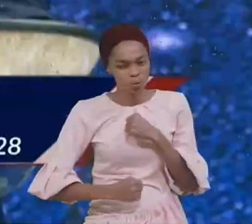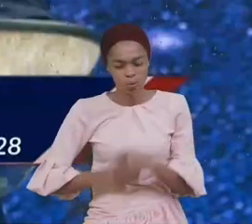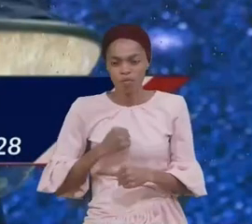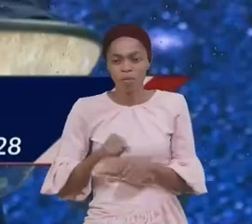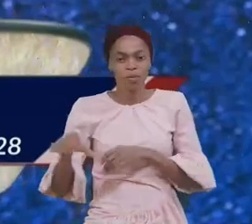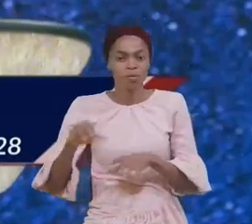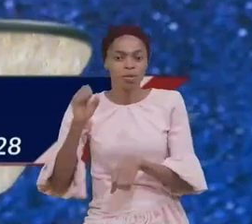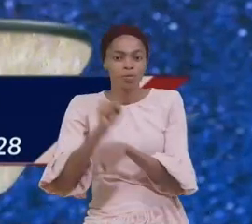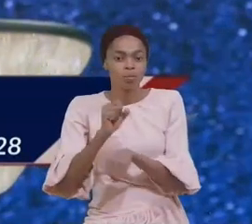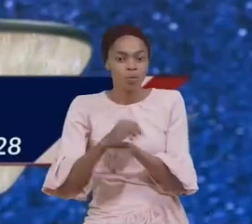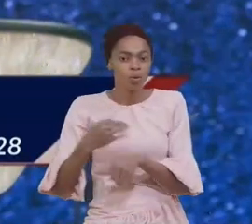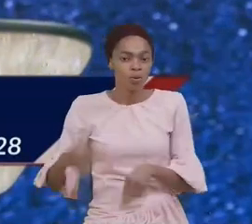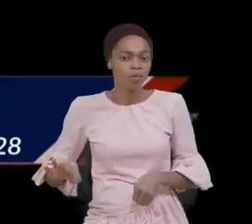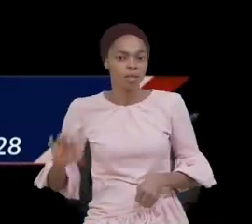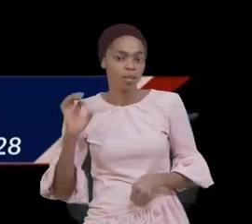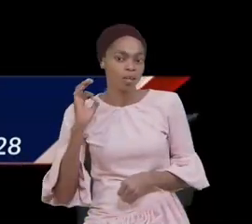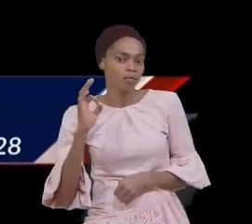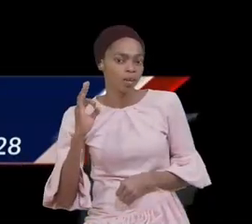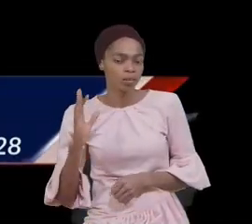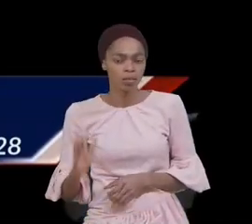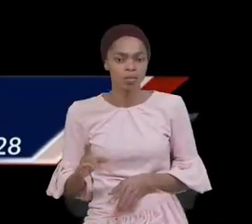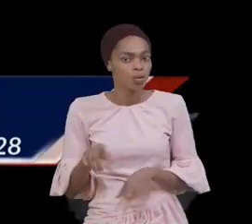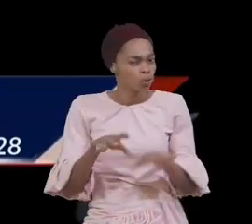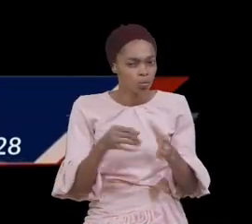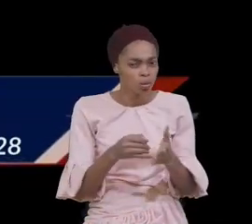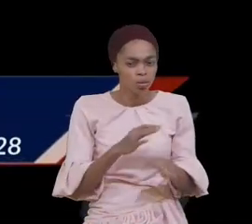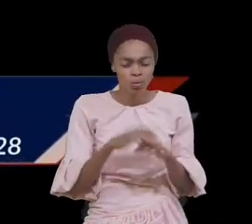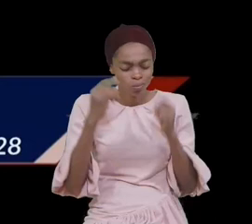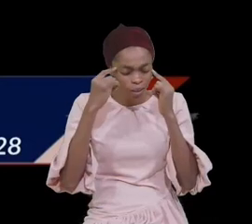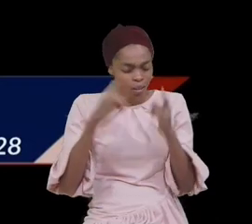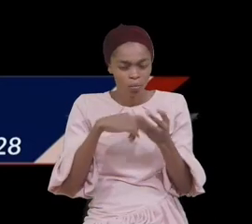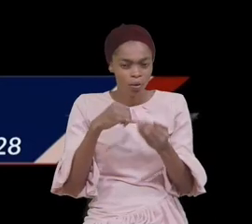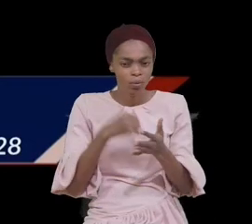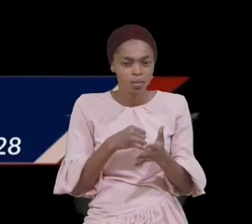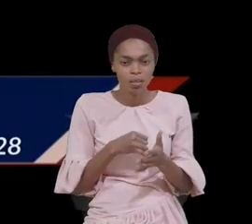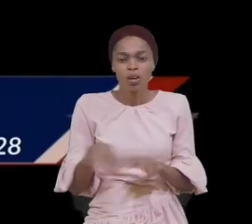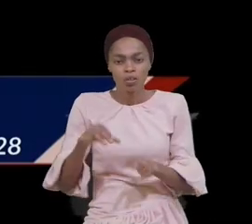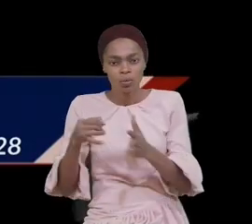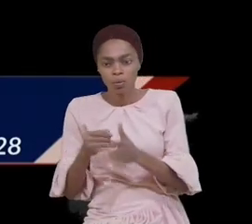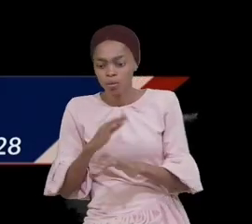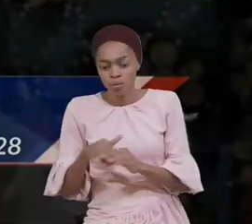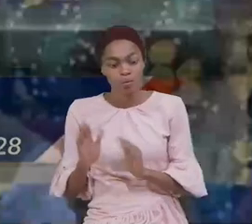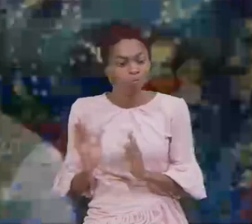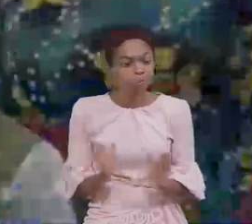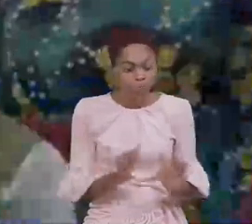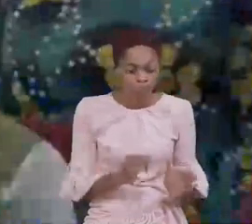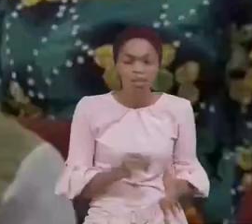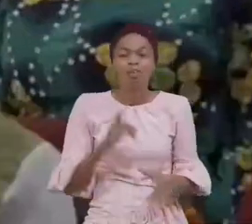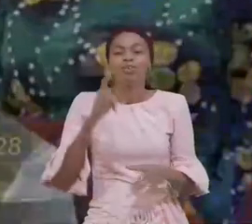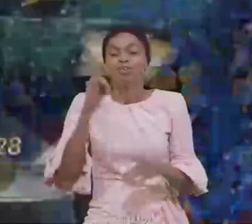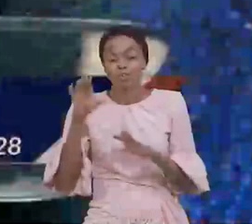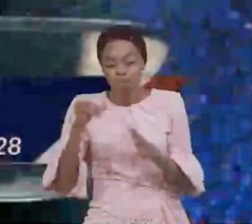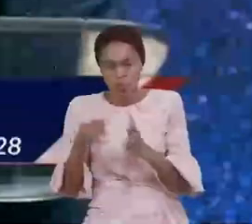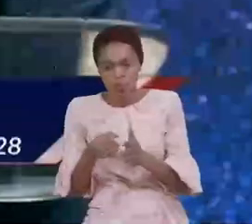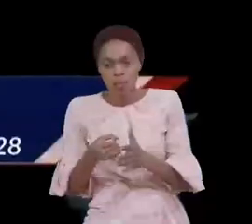évangéliste, fais l'œuvre d'un évangéliste, fais cela, faut pas en parler, fais cela, faut pas planifier